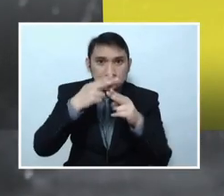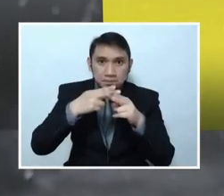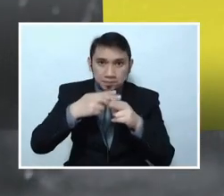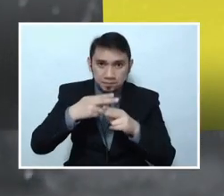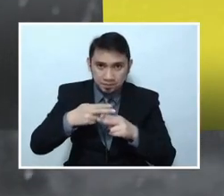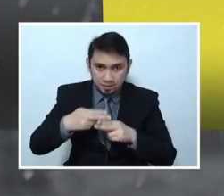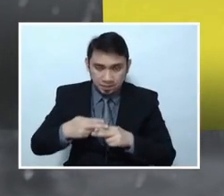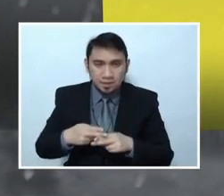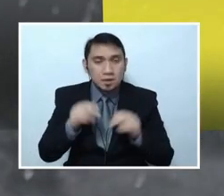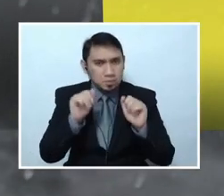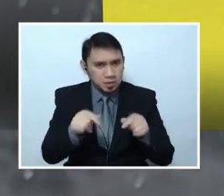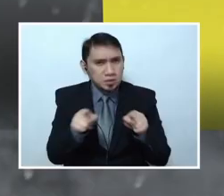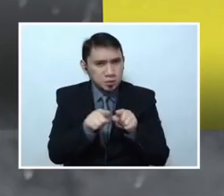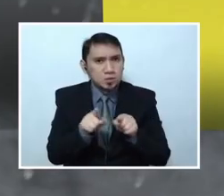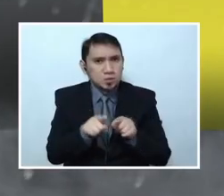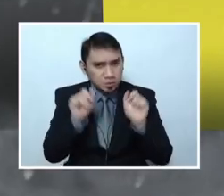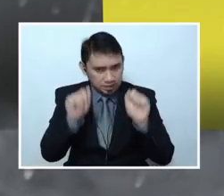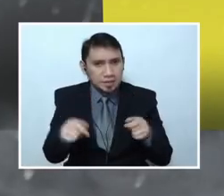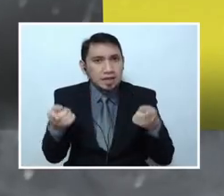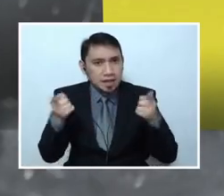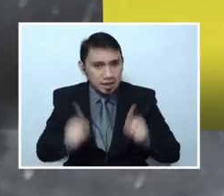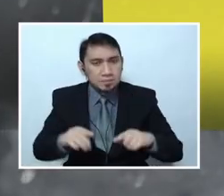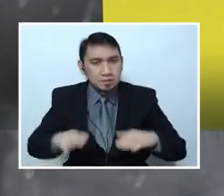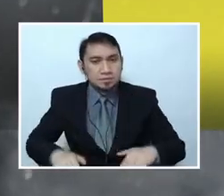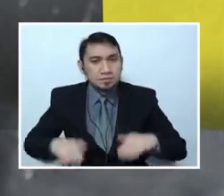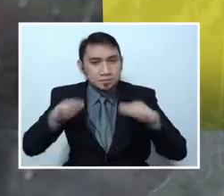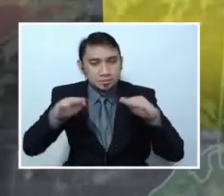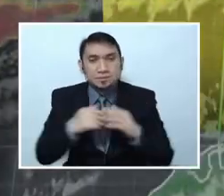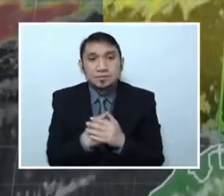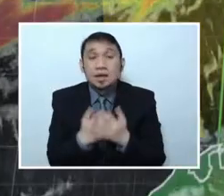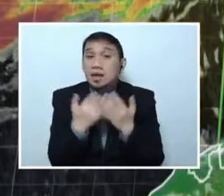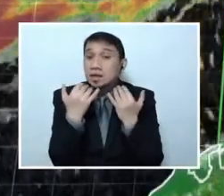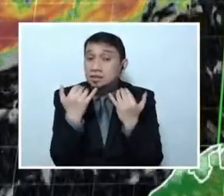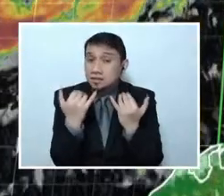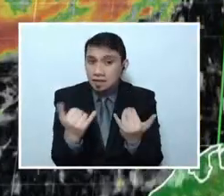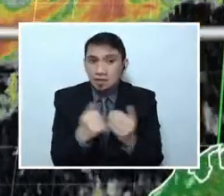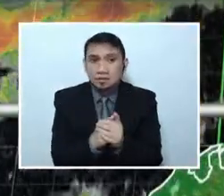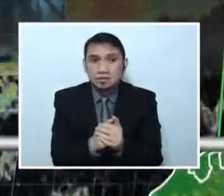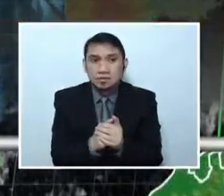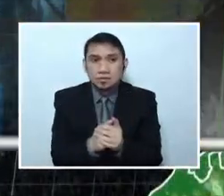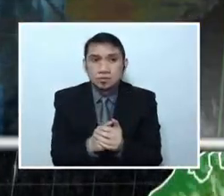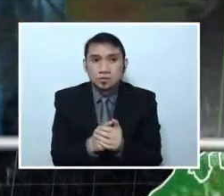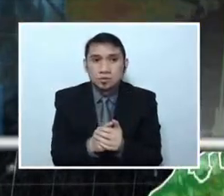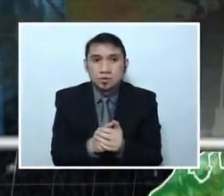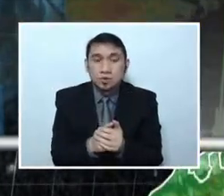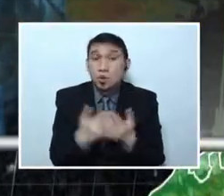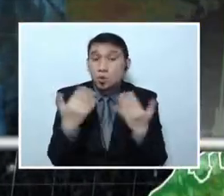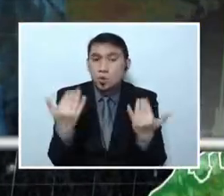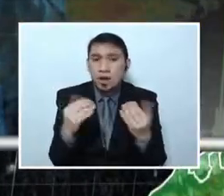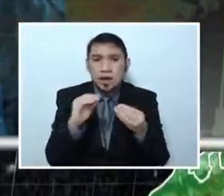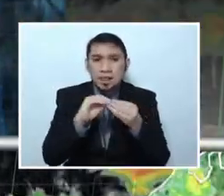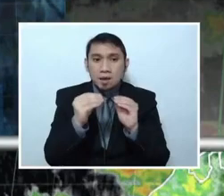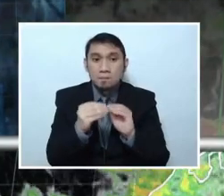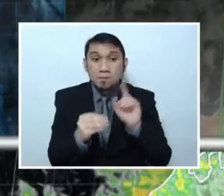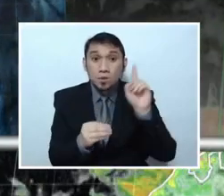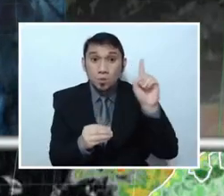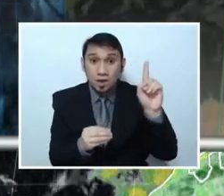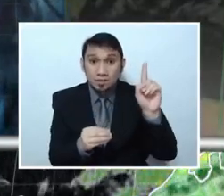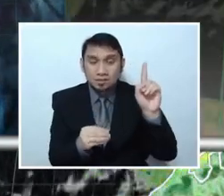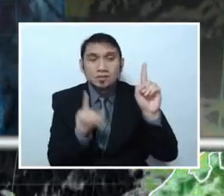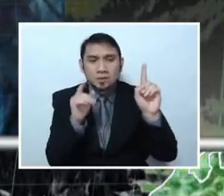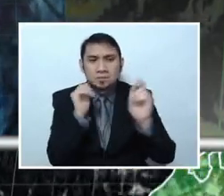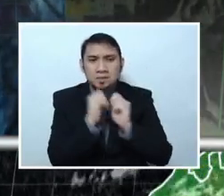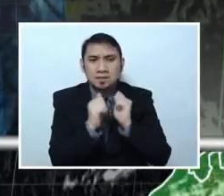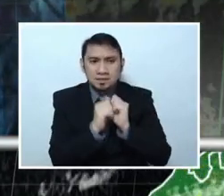ang pagbaha sa mga flood-prone na lugar. Tinaas na rin ng PAGASA ang wind signal number 1 sa Batanes at sa Babuyan